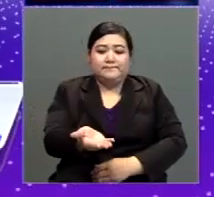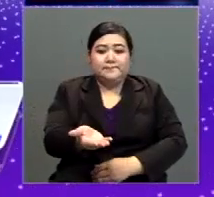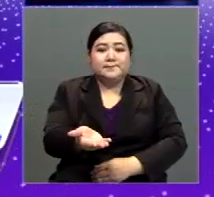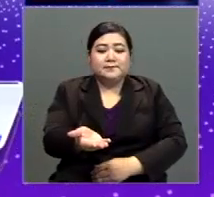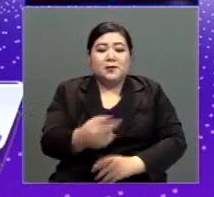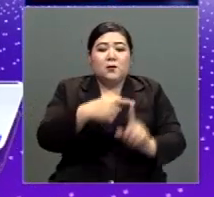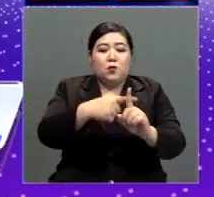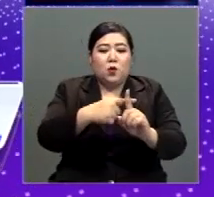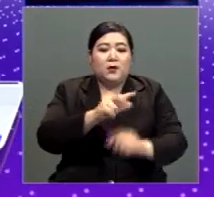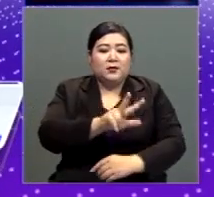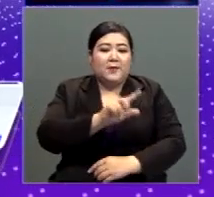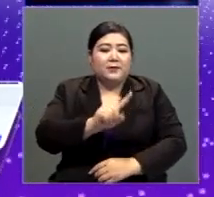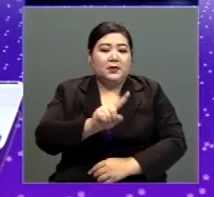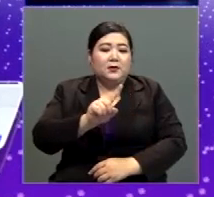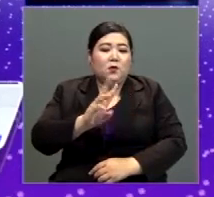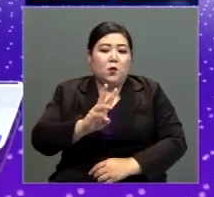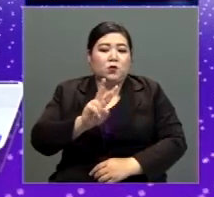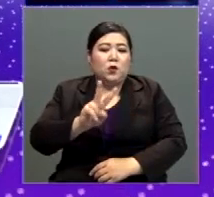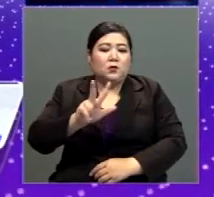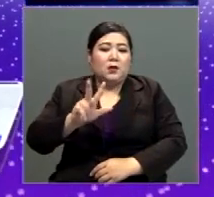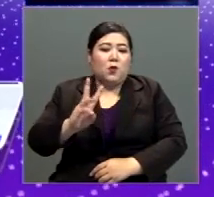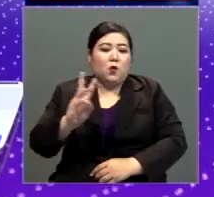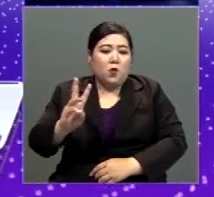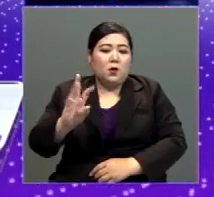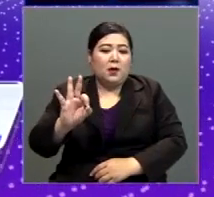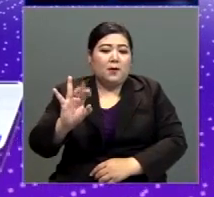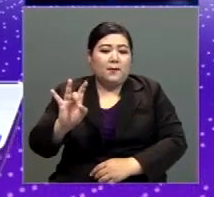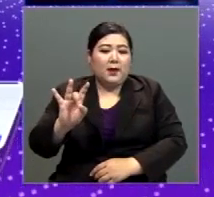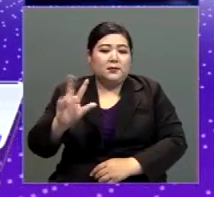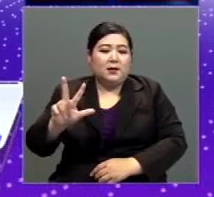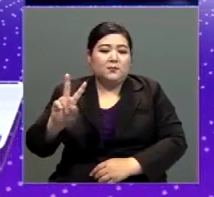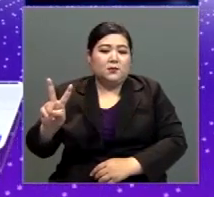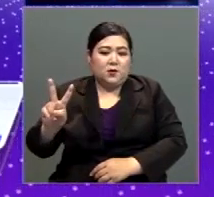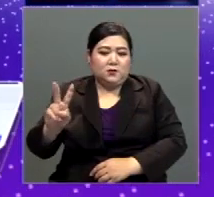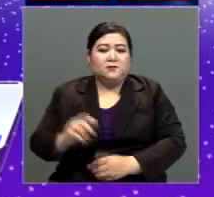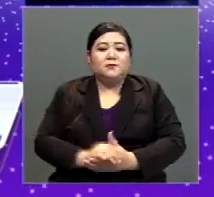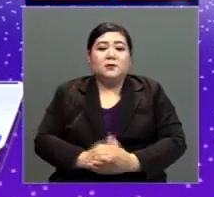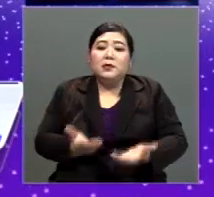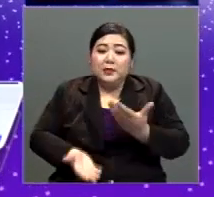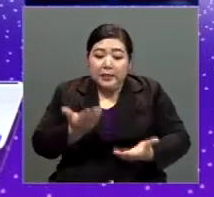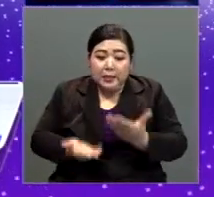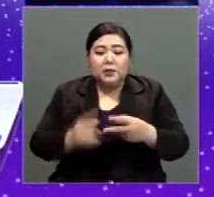โอ้ไทยแลนด์อยากต่อเนื่องทั้งการประชาสัมพันธ์ข้อมูลการเข้าถึงคนไทยในทุกกลุ่มให้ได้ความช่วยเหลืออยากเท่าเทียมกันสำหรับคนไทยนะที่อยู่ในเนเธอร์แลนด์และต้องการความช่วยเหลือในกรณีเร่งด่วนสามารถติดต่อได้เลยนะไม่ว่าจะเป็นทางฮอตไลน์สถานเอกอัครราชทูตค่ะหมายเลขโทรศัพท์ขึ้นให้หน้าจอนะคะบวก3 1 6 2 3 6 6 9 832